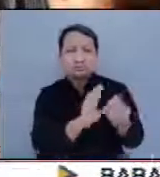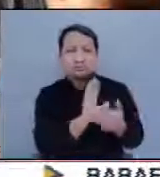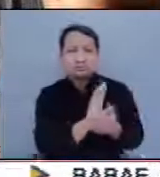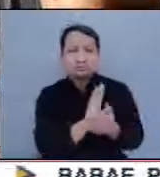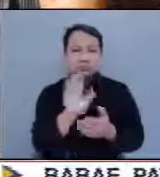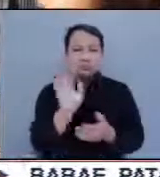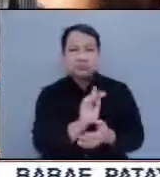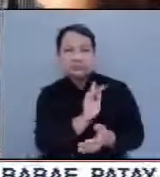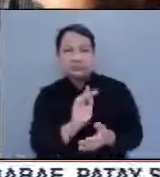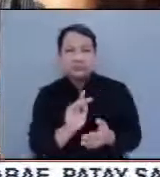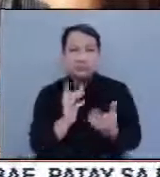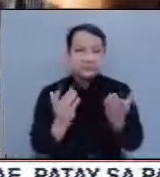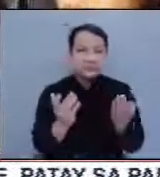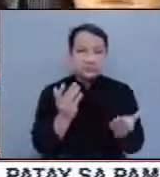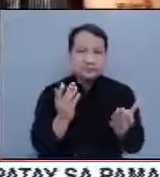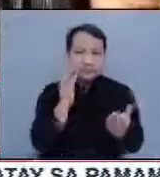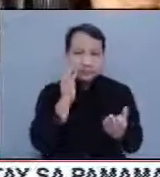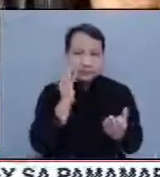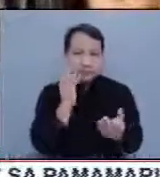Oo.